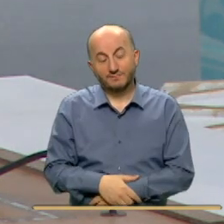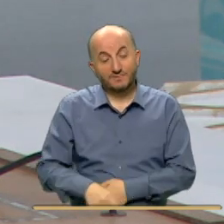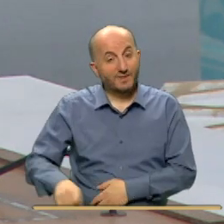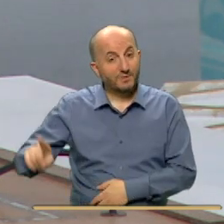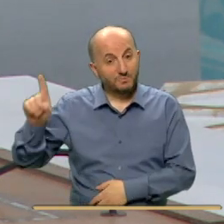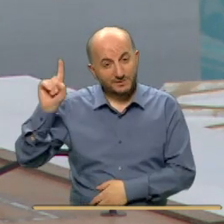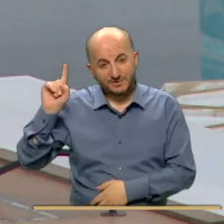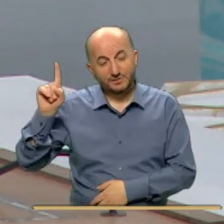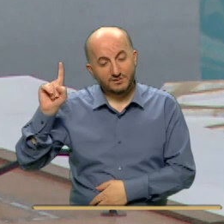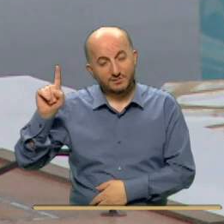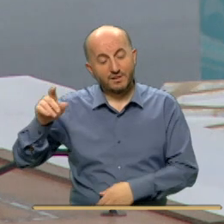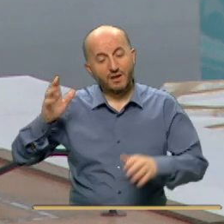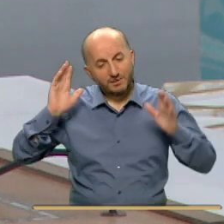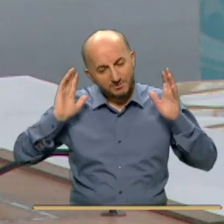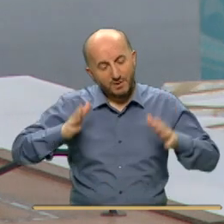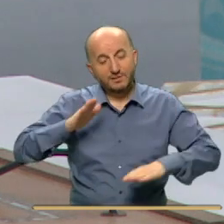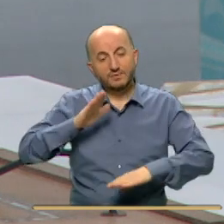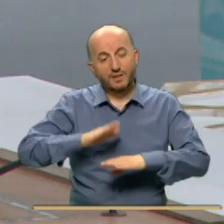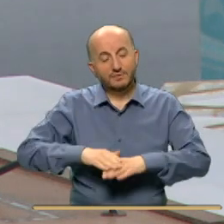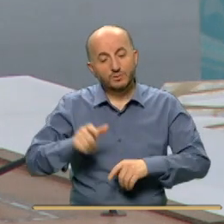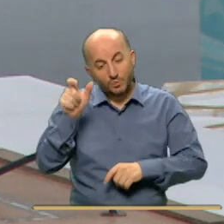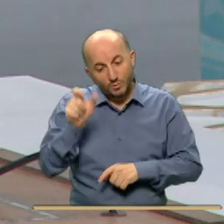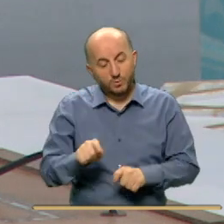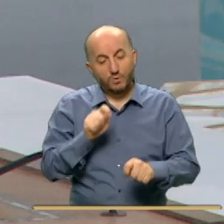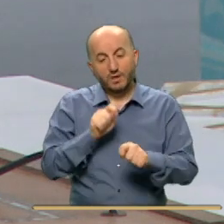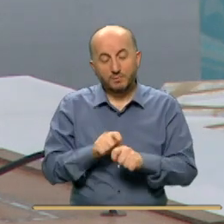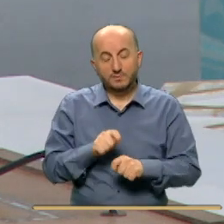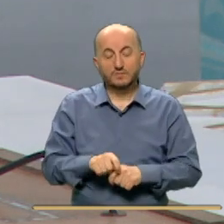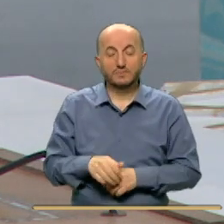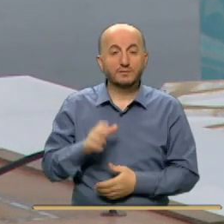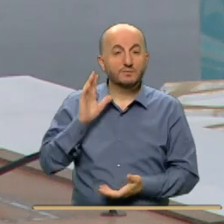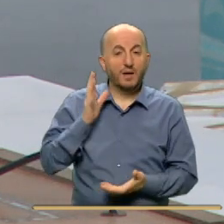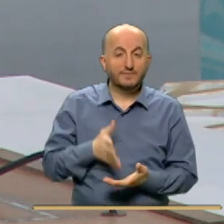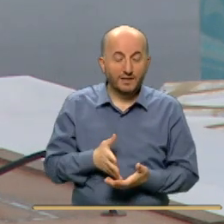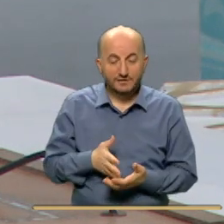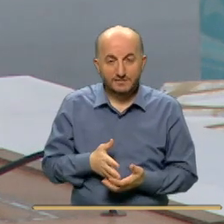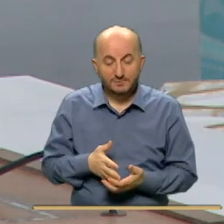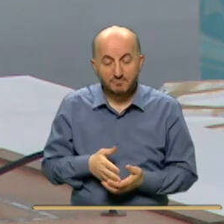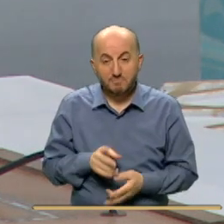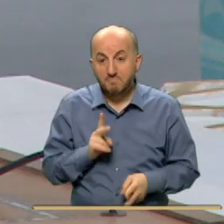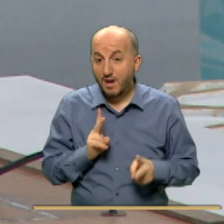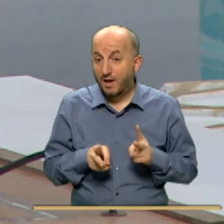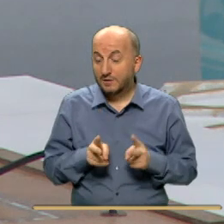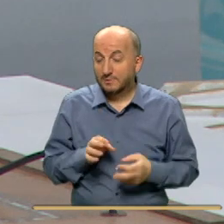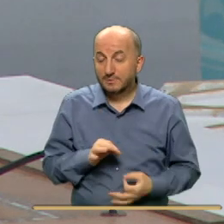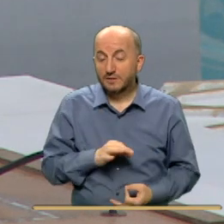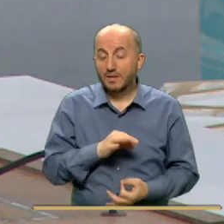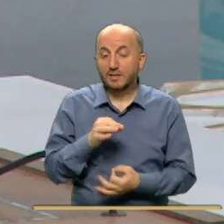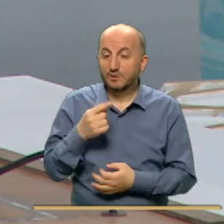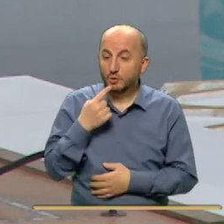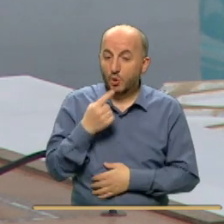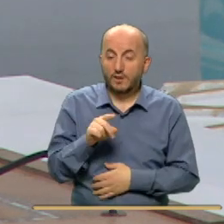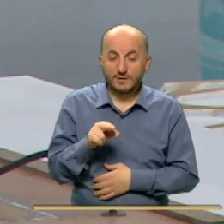Rabbinize ibadet edin, kullukta bulunun. İbadet bazılarının iddia ettiği